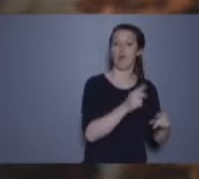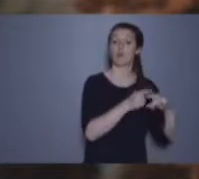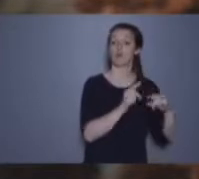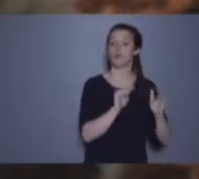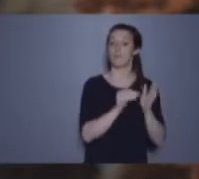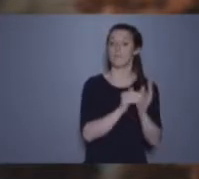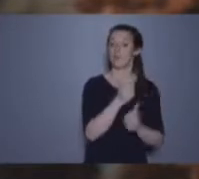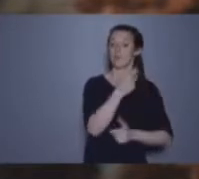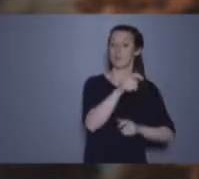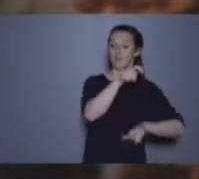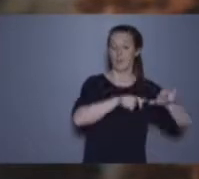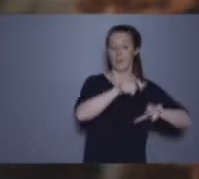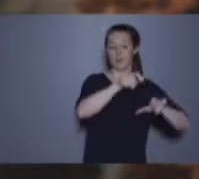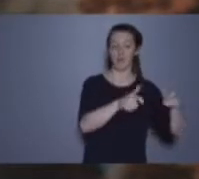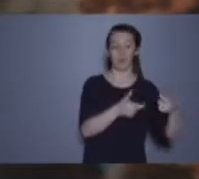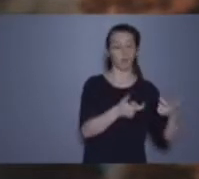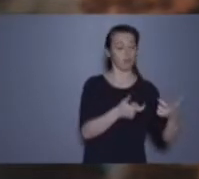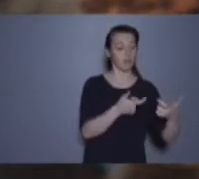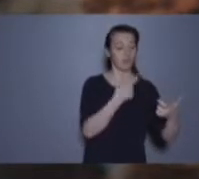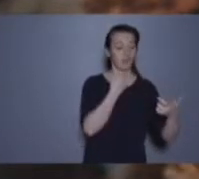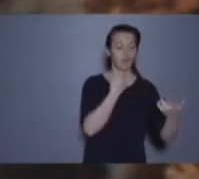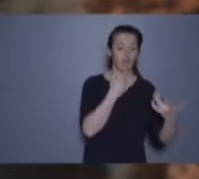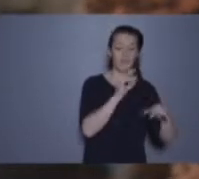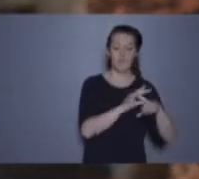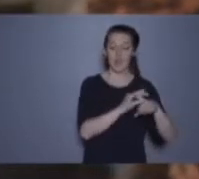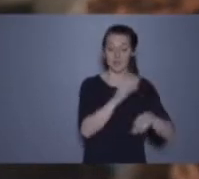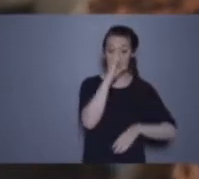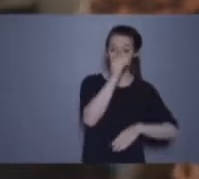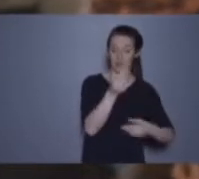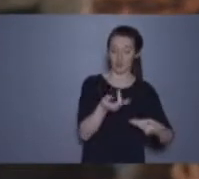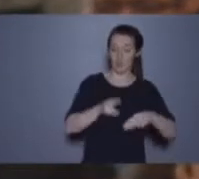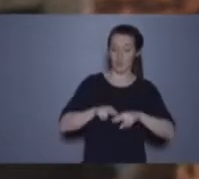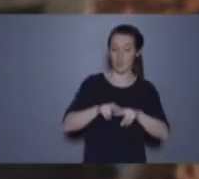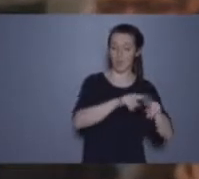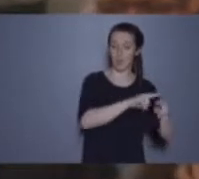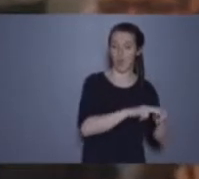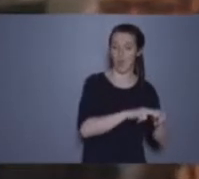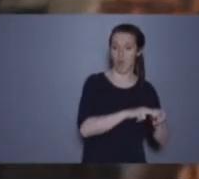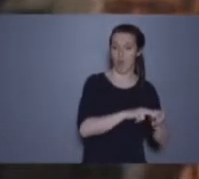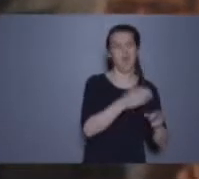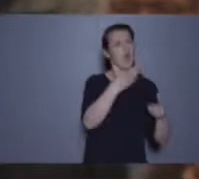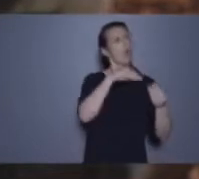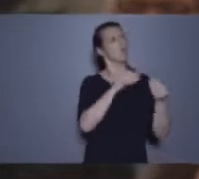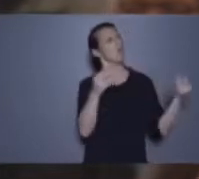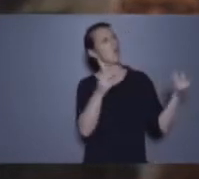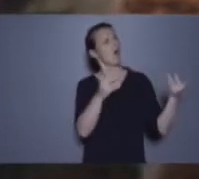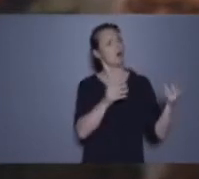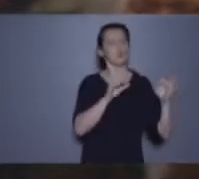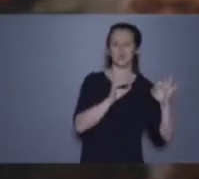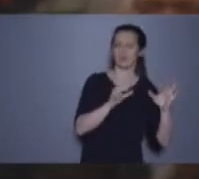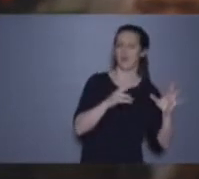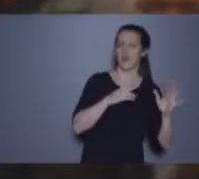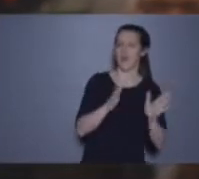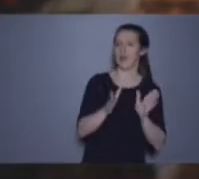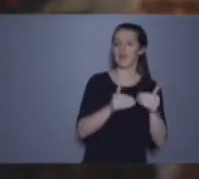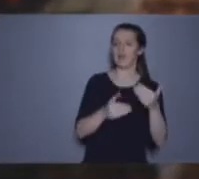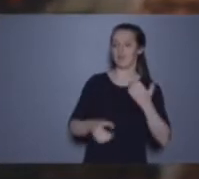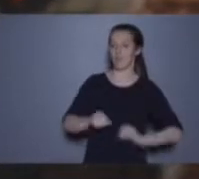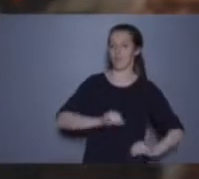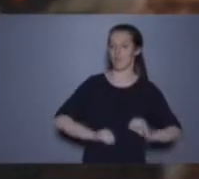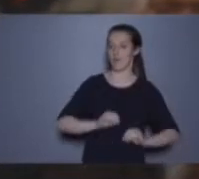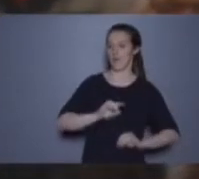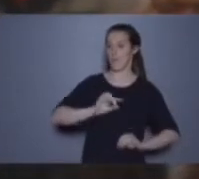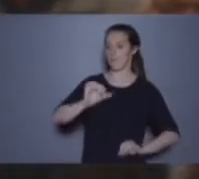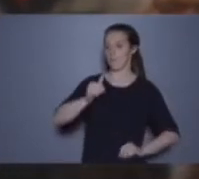travail, plus ceux qui meurent dans l'année de maladies professionnelles. C'est la classe ouvrière dont je vous parlais tout à l'heure, qui est la première